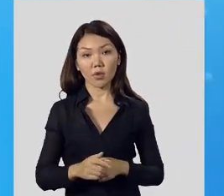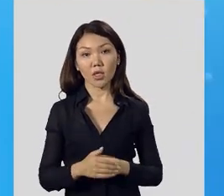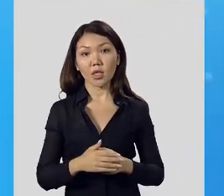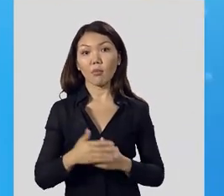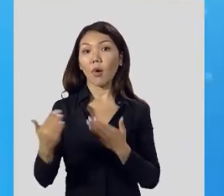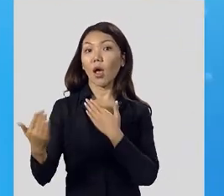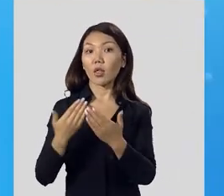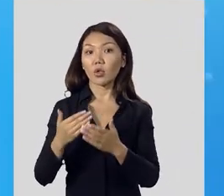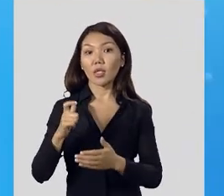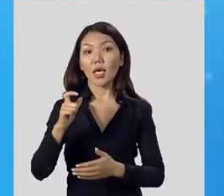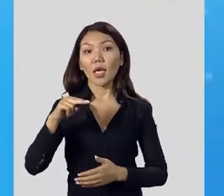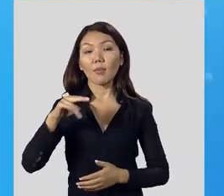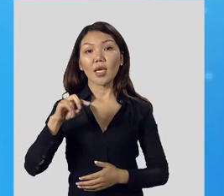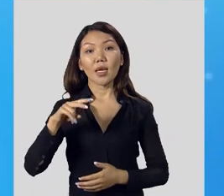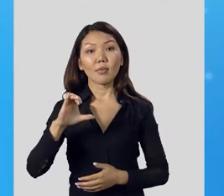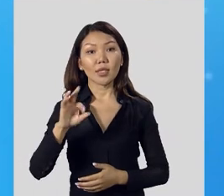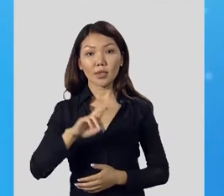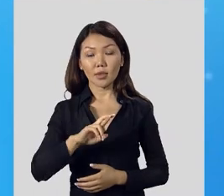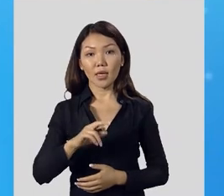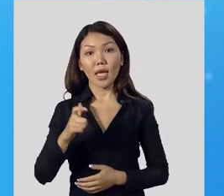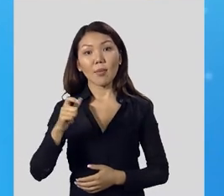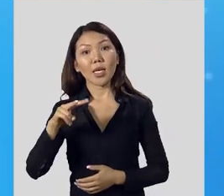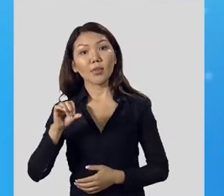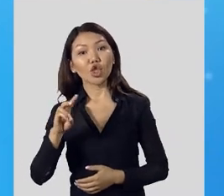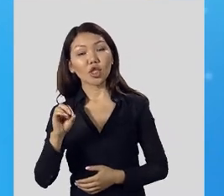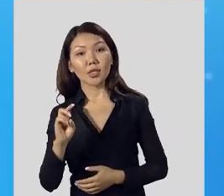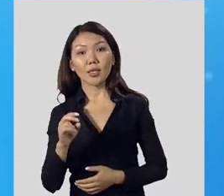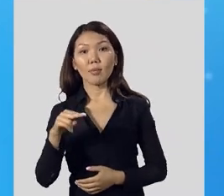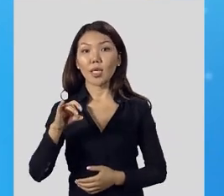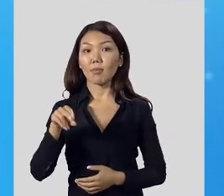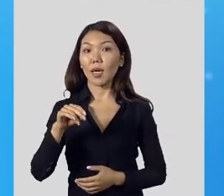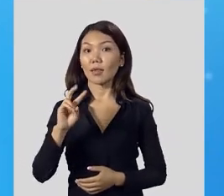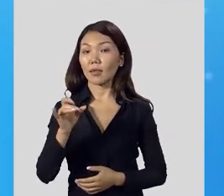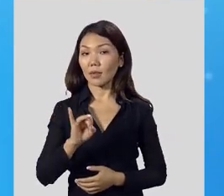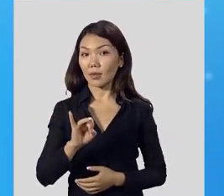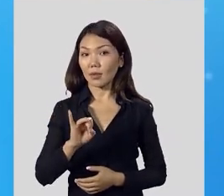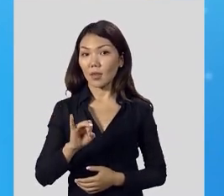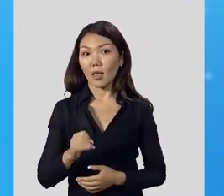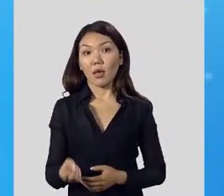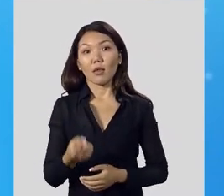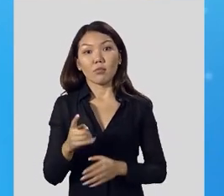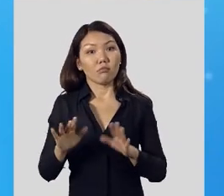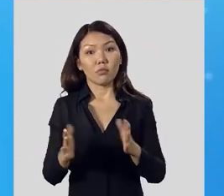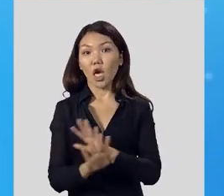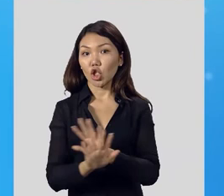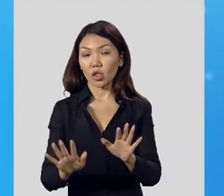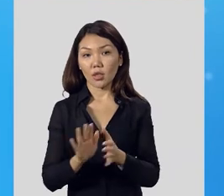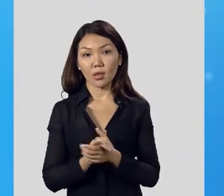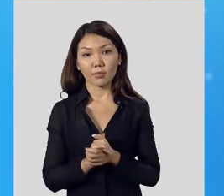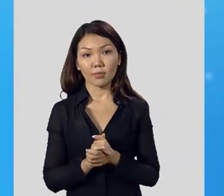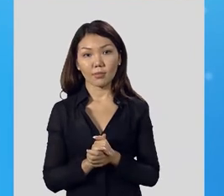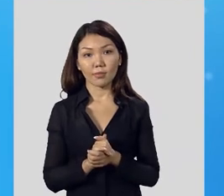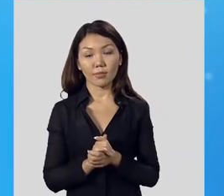относится эпилепсия. Эпилептические припадки начинаются в неожиданный момент. В